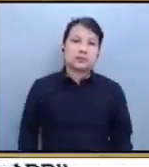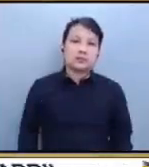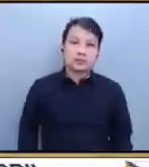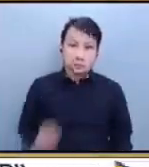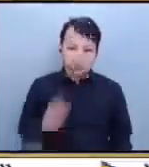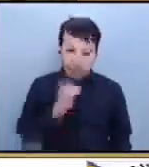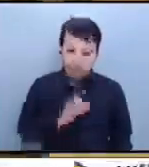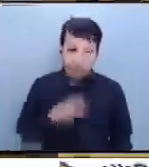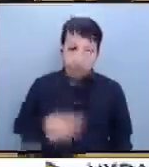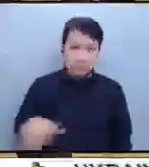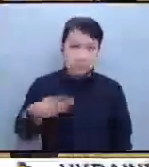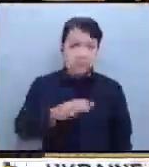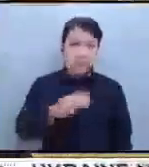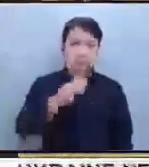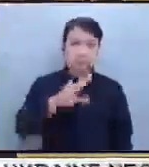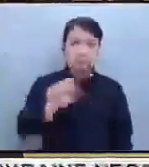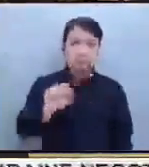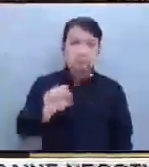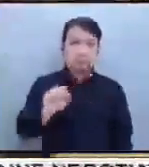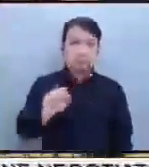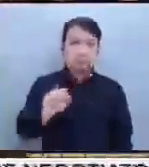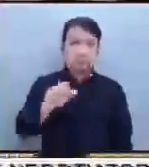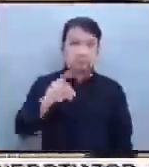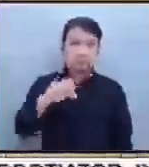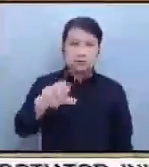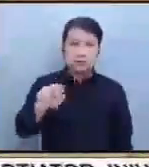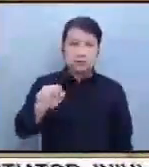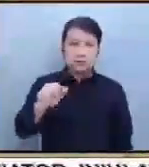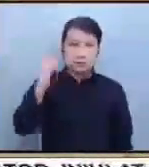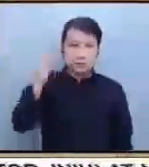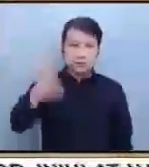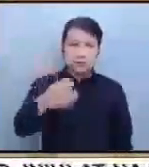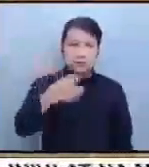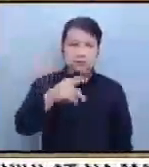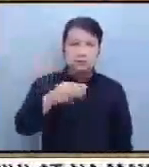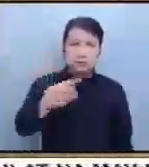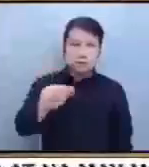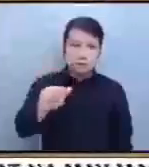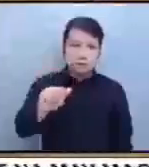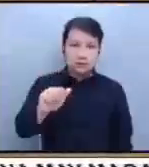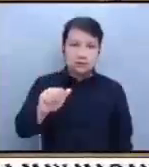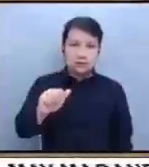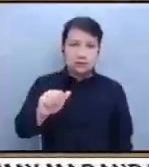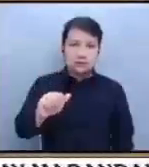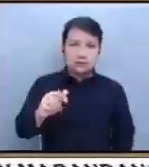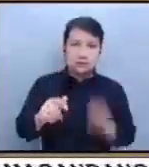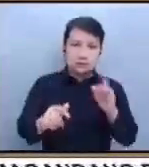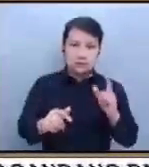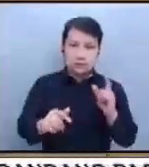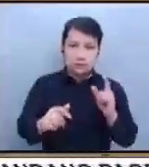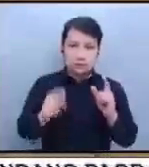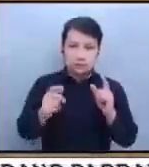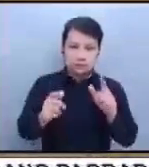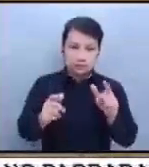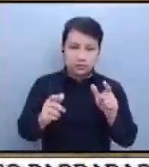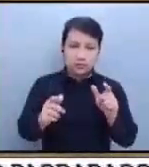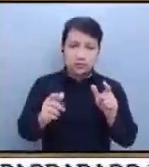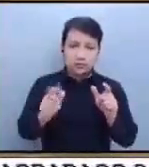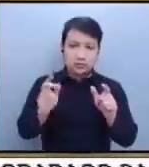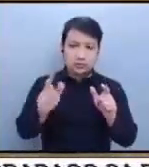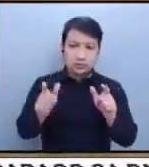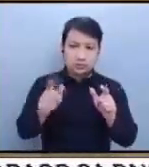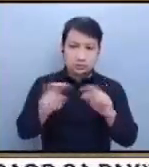ng kinabukasan, Dirigma hanggang sa Wakas o PMA Bagsik Diwa Class of 2022. Sa susunod na linggo naman